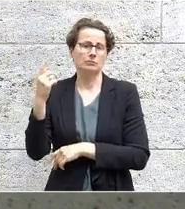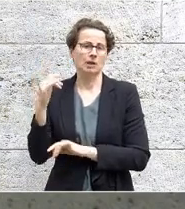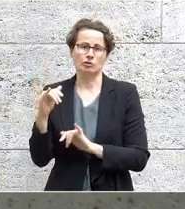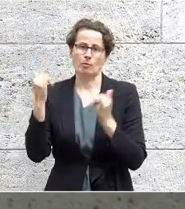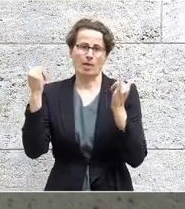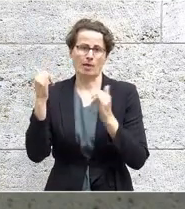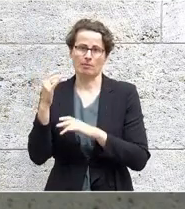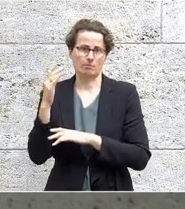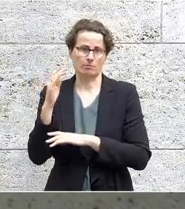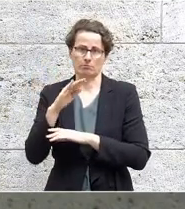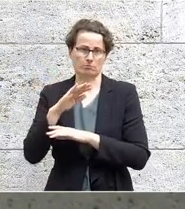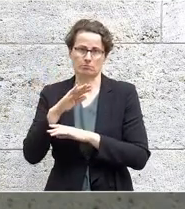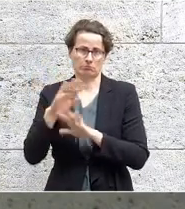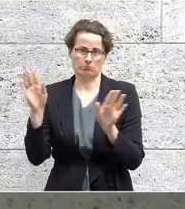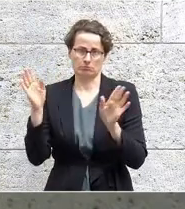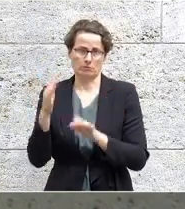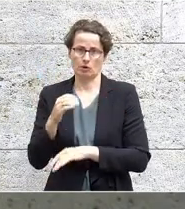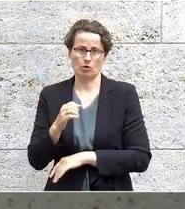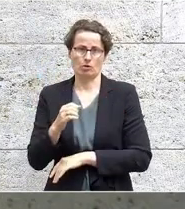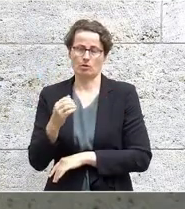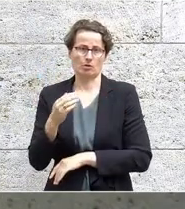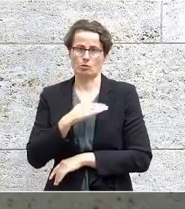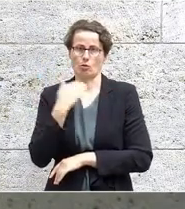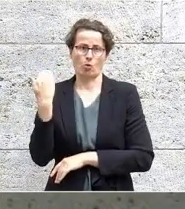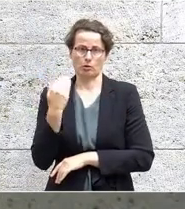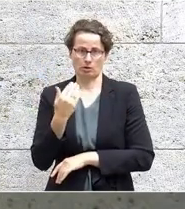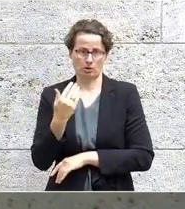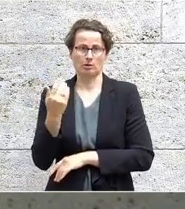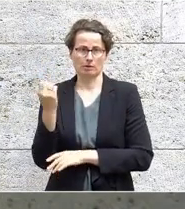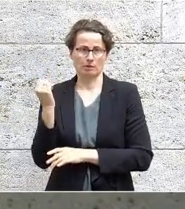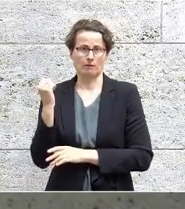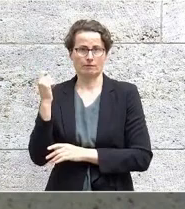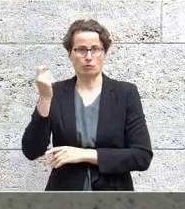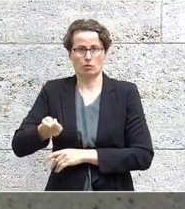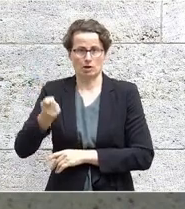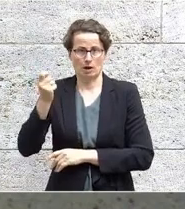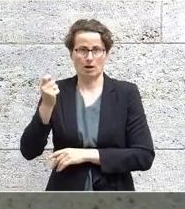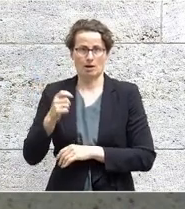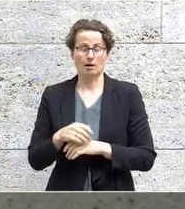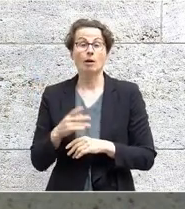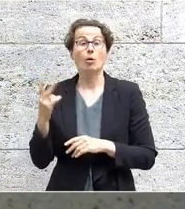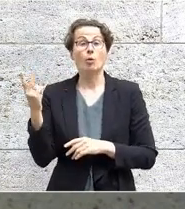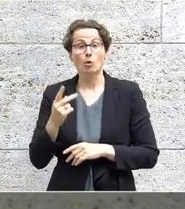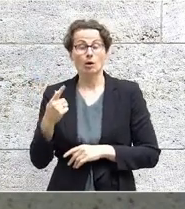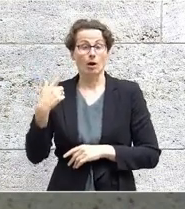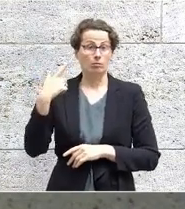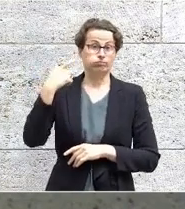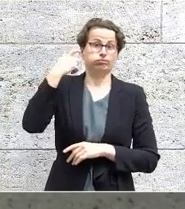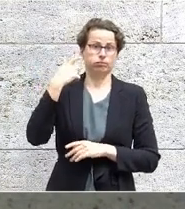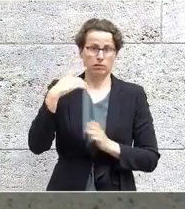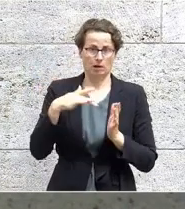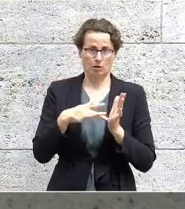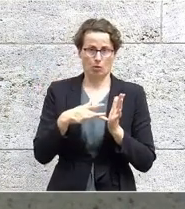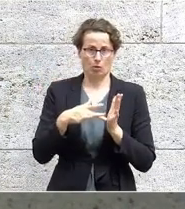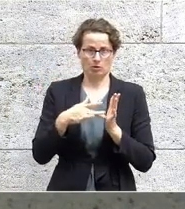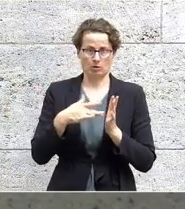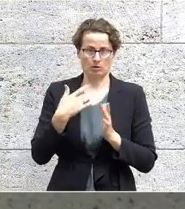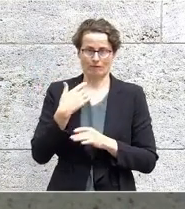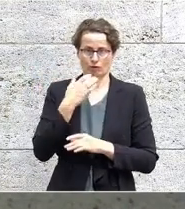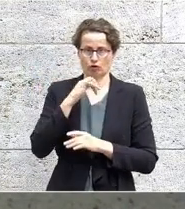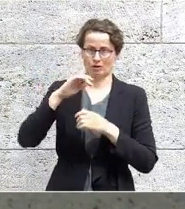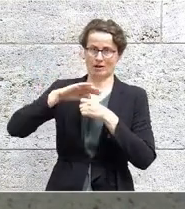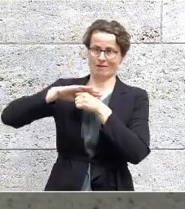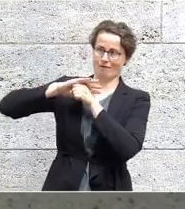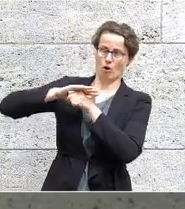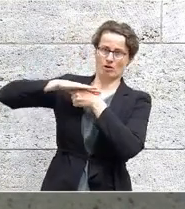Oder sie wählten den Freitod, um nicht unter der Folter ihre Freunde zu verraten.